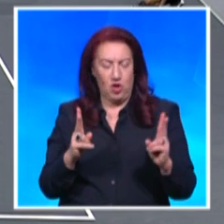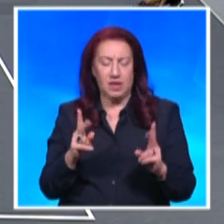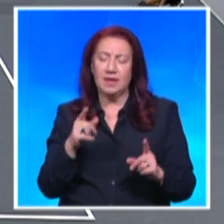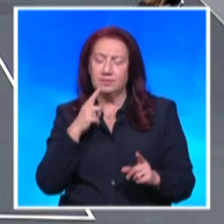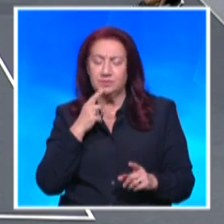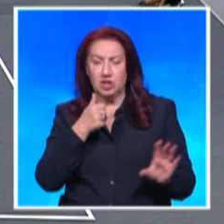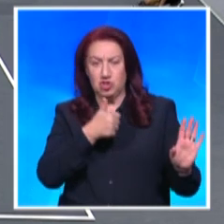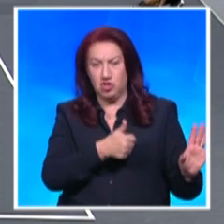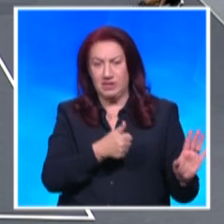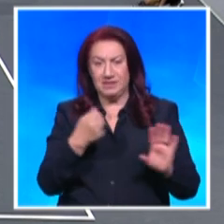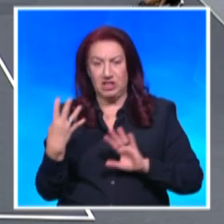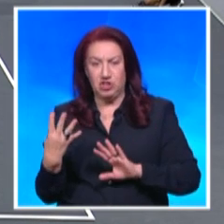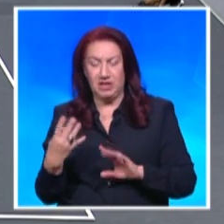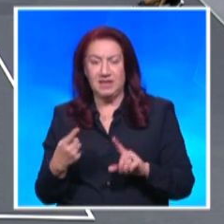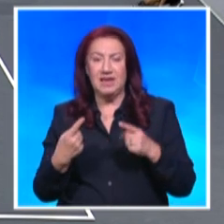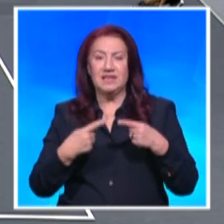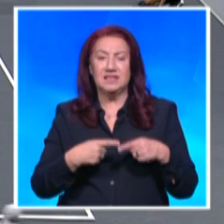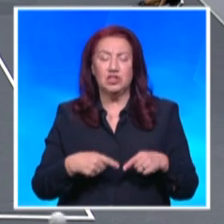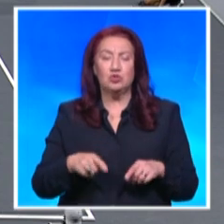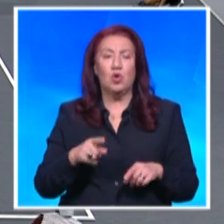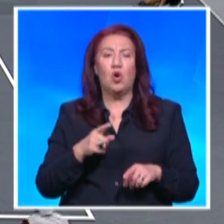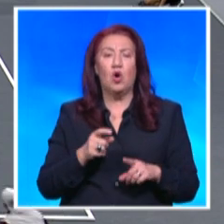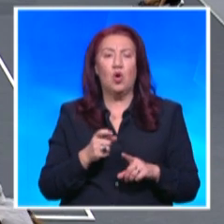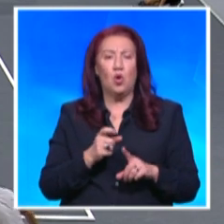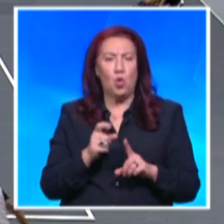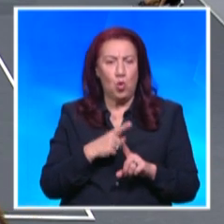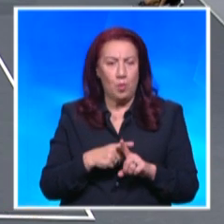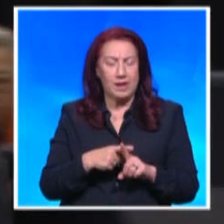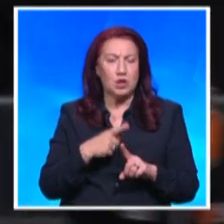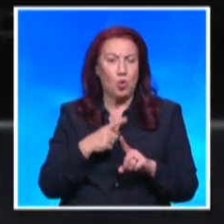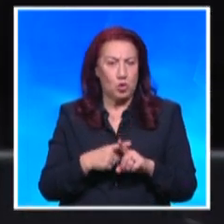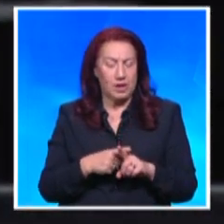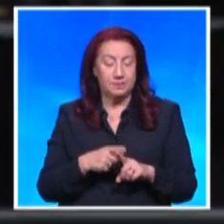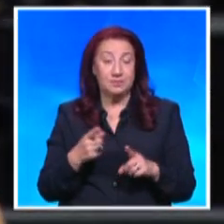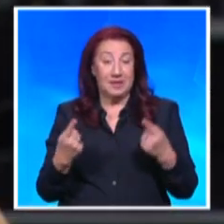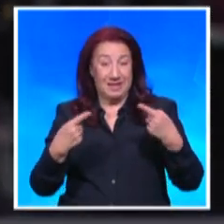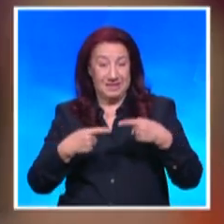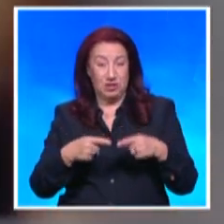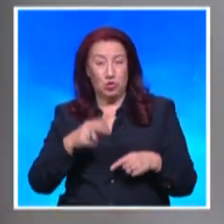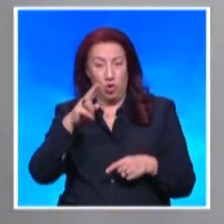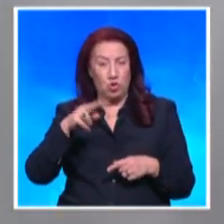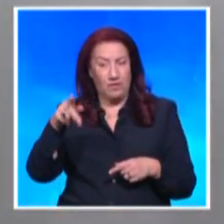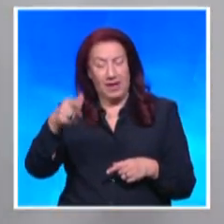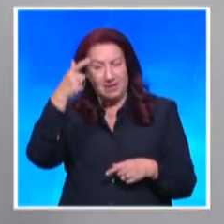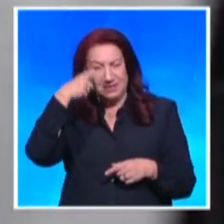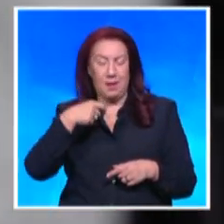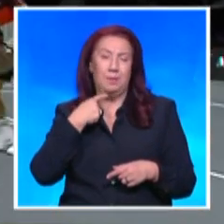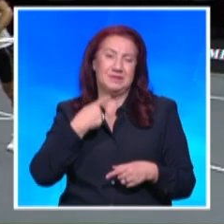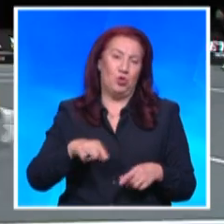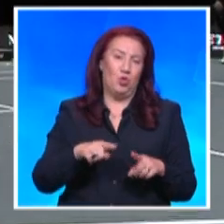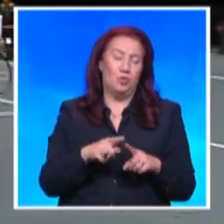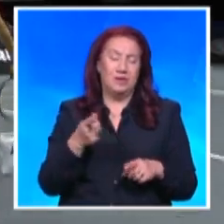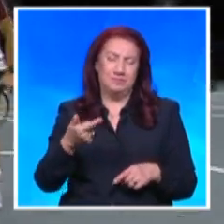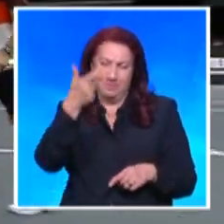6-4 срещу Хуберт Хуркач и Каспер Руд. Именно срещу норвежеца българинът отстъпи на сингъл. В надпреварата, която